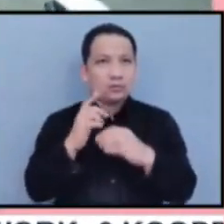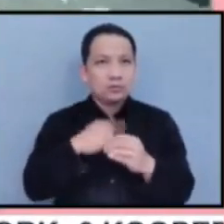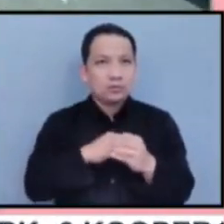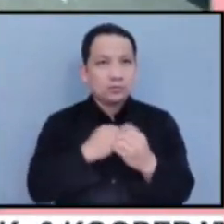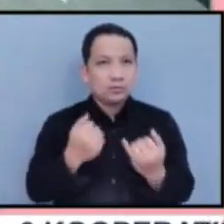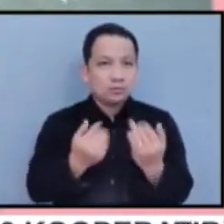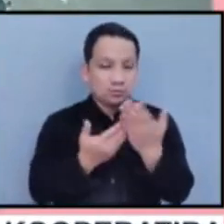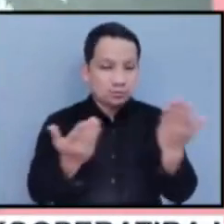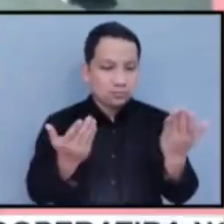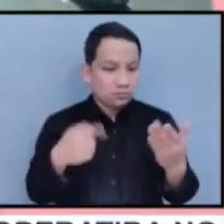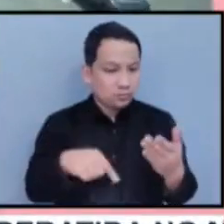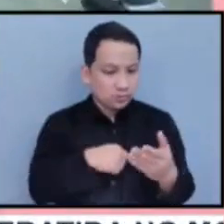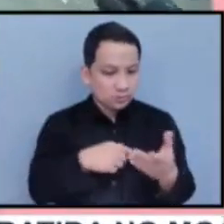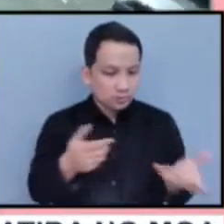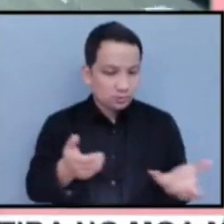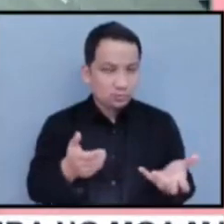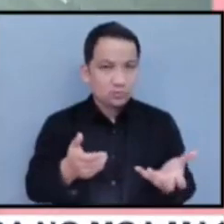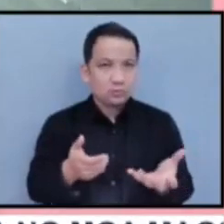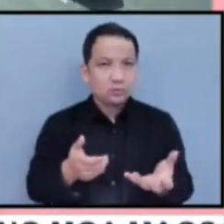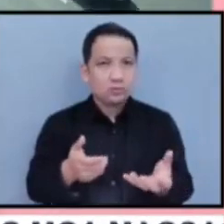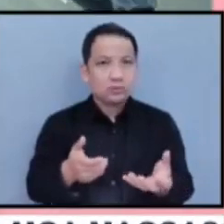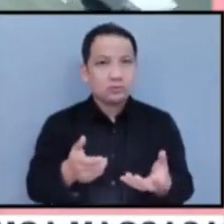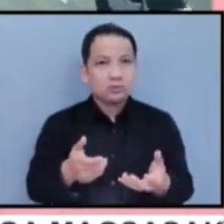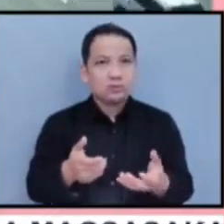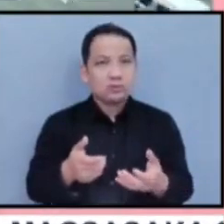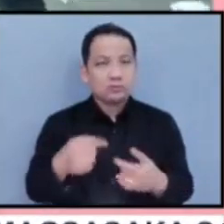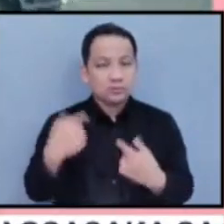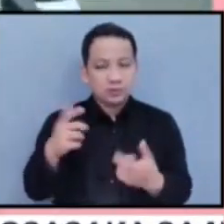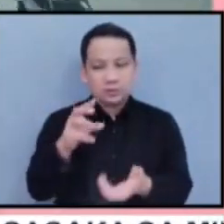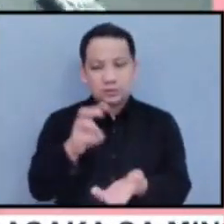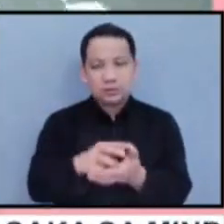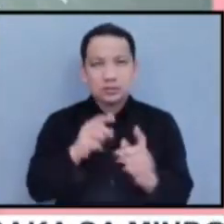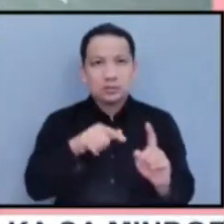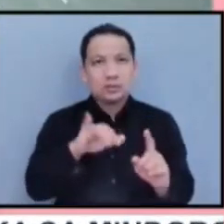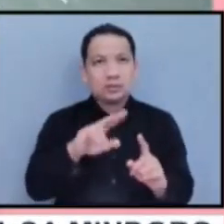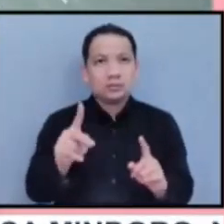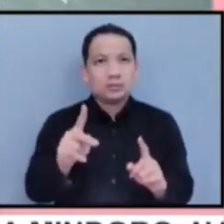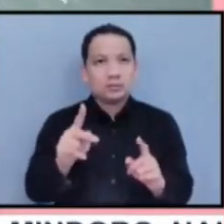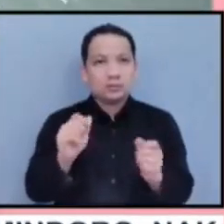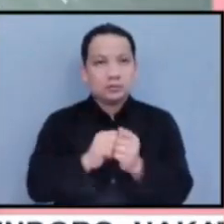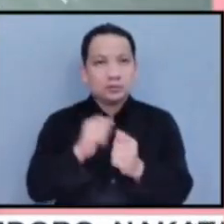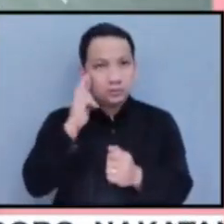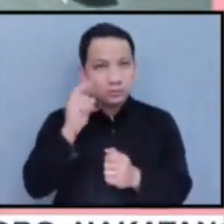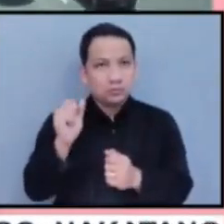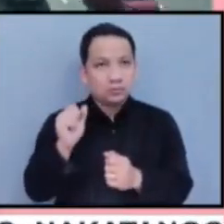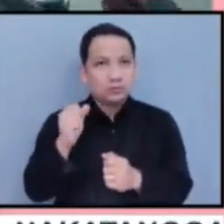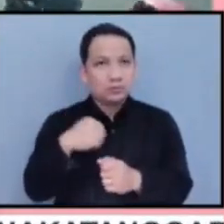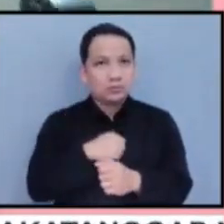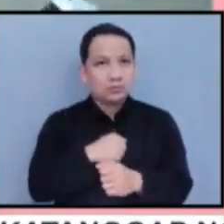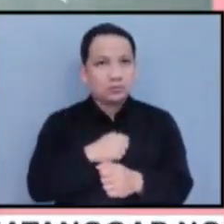you are in the government side. Kasama si Eric Ladrera at Raul Chuson,